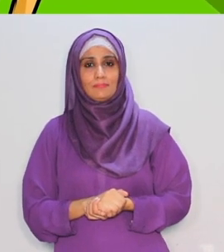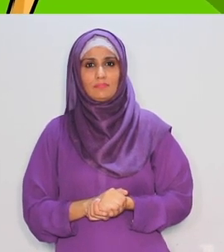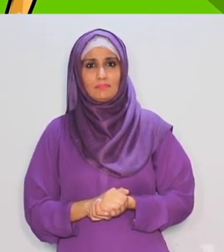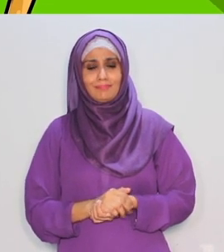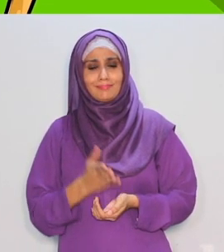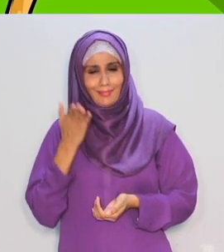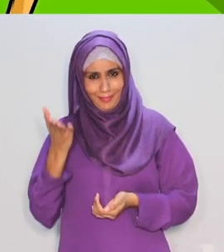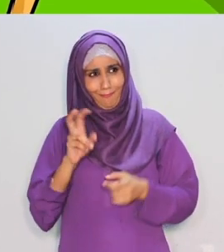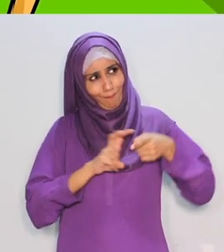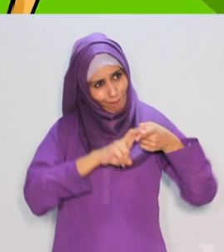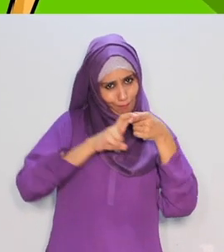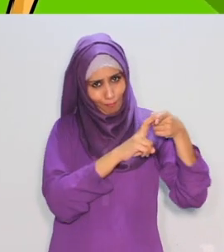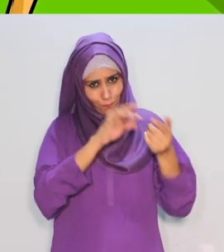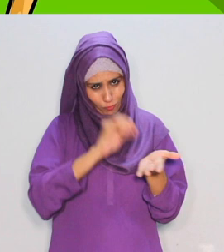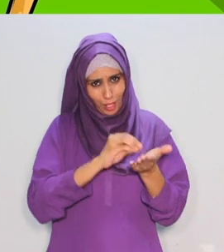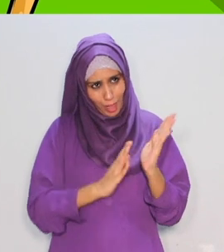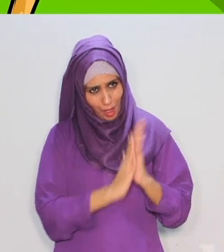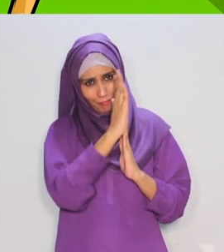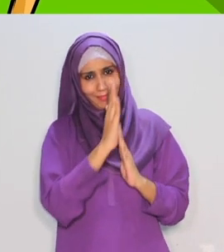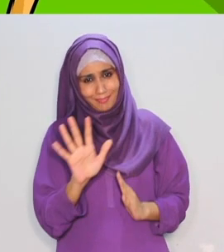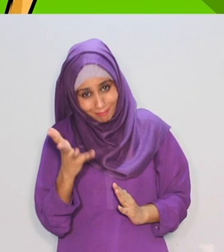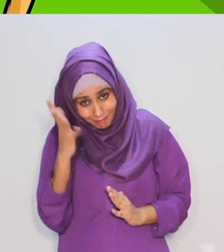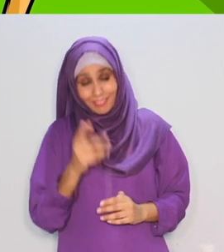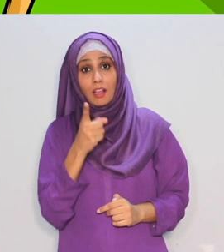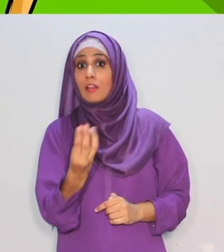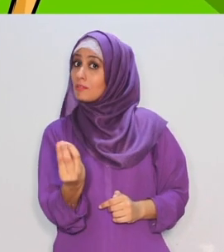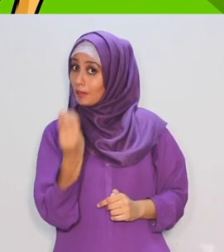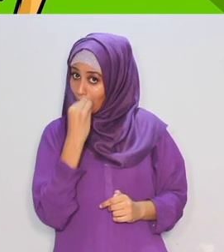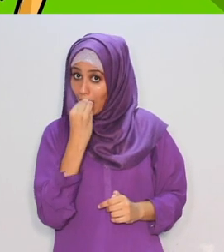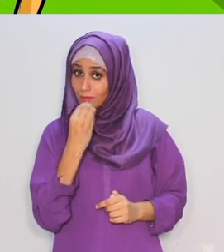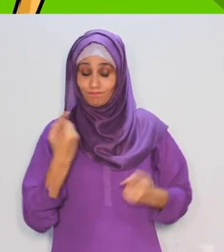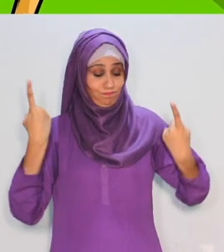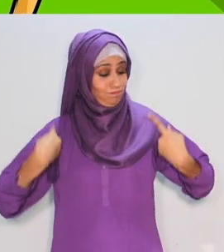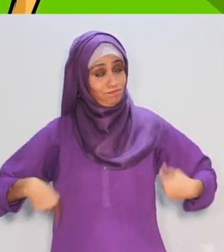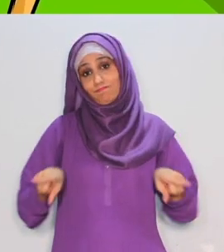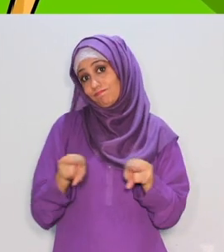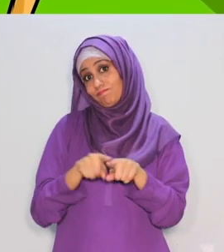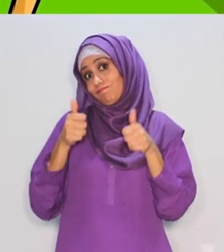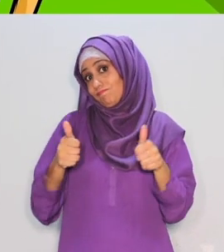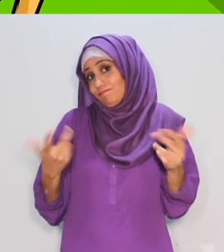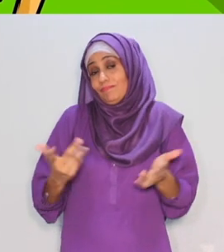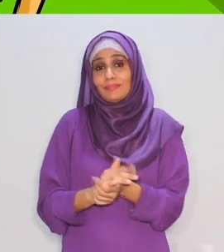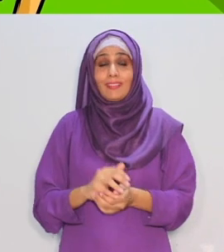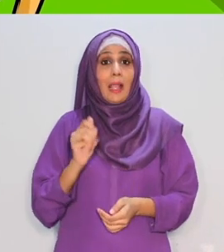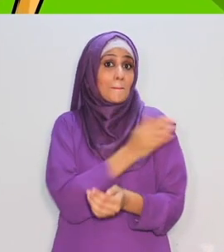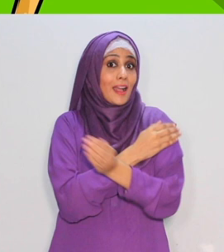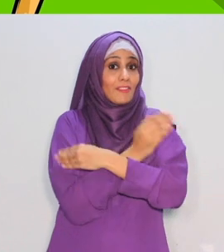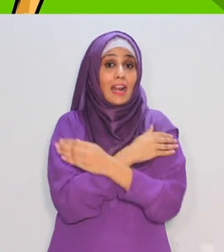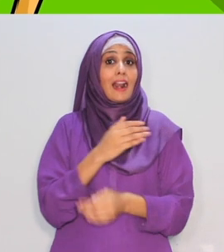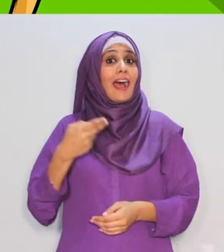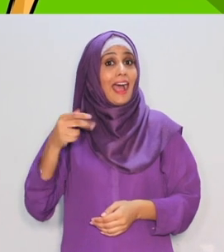ऐसे कुछ नहीं होगा बच्चू, तुम जो खाओगे वही बनोगे, असलम भाई ने हादी